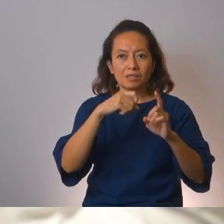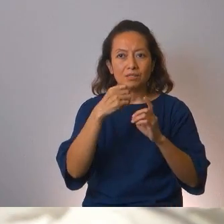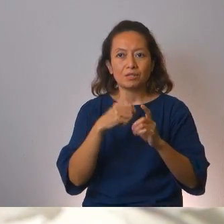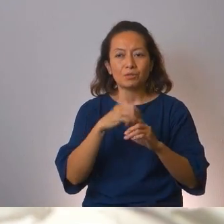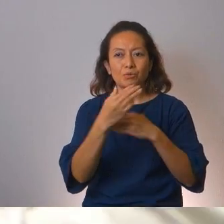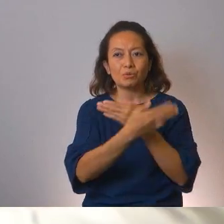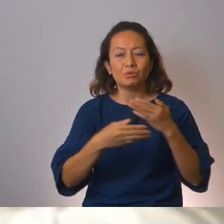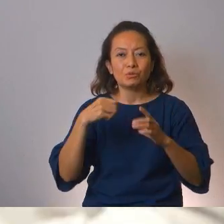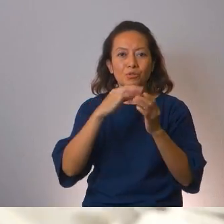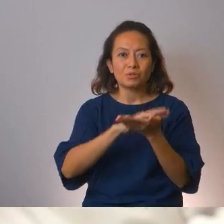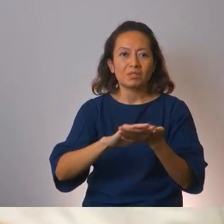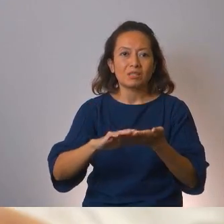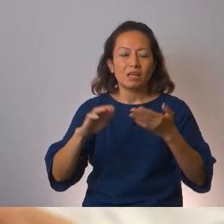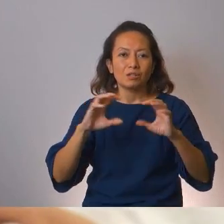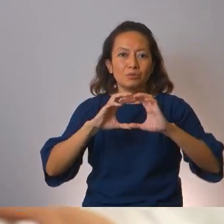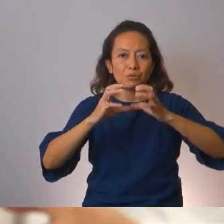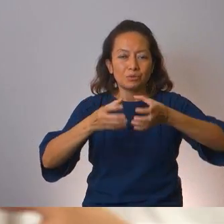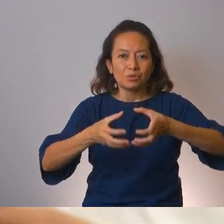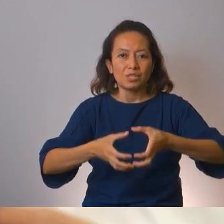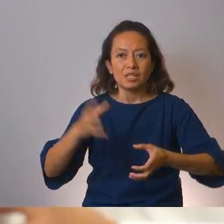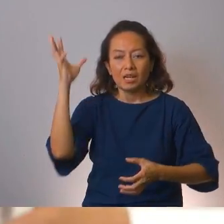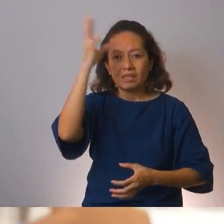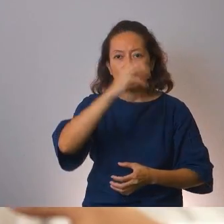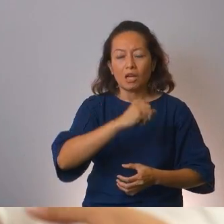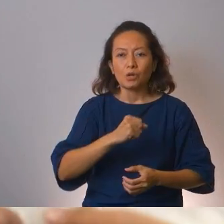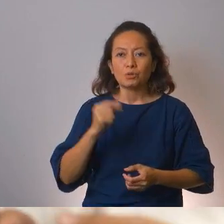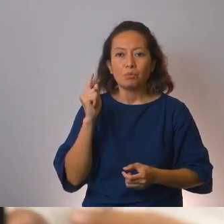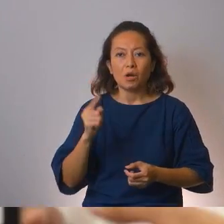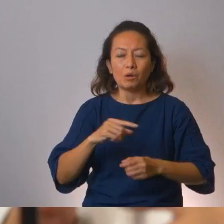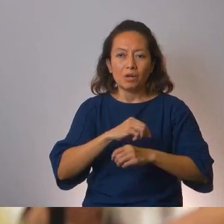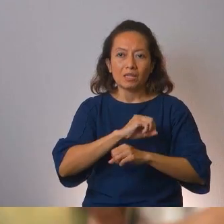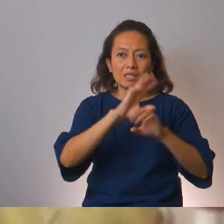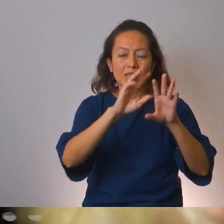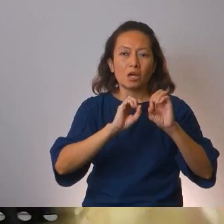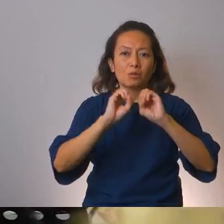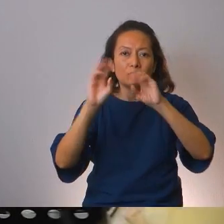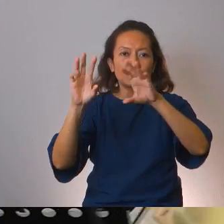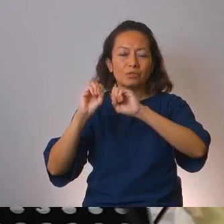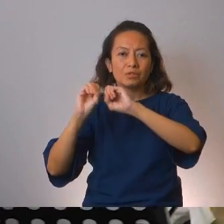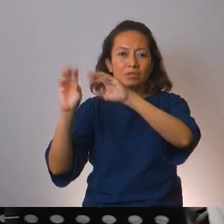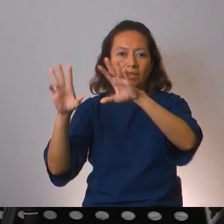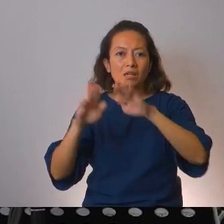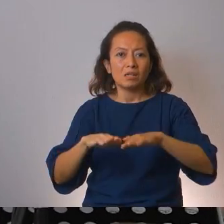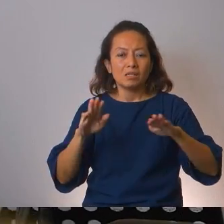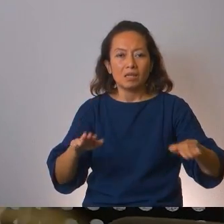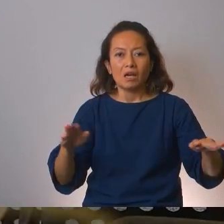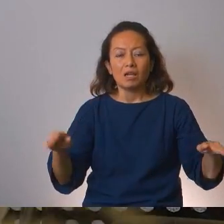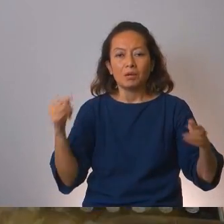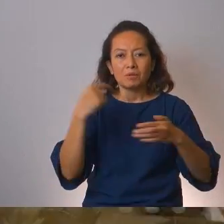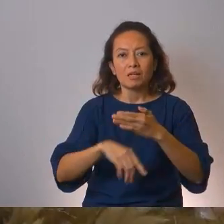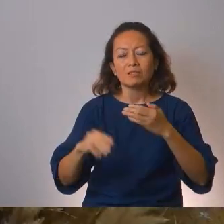kasih kudus. Biar dunia tahu bahwa kita murid-Nya.